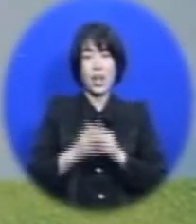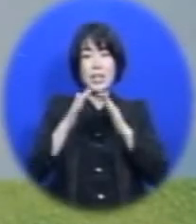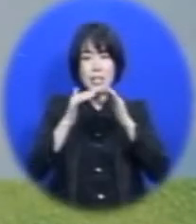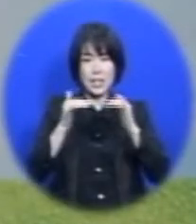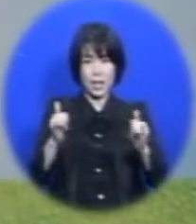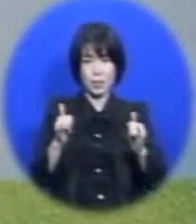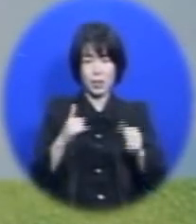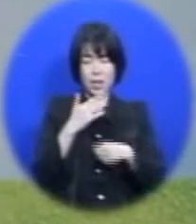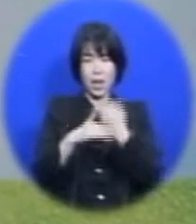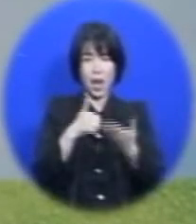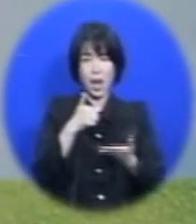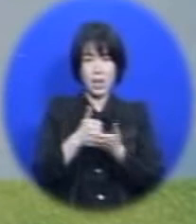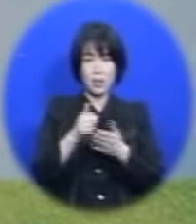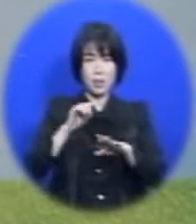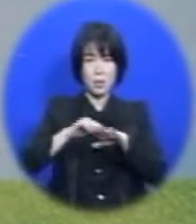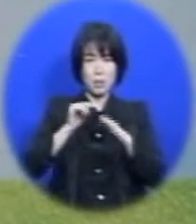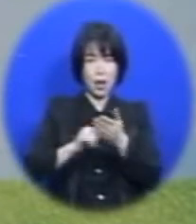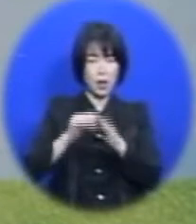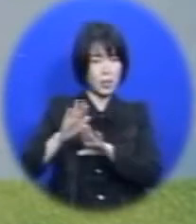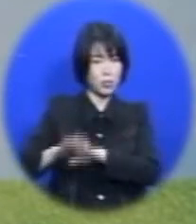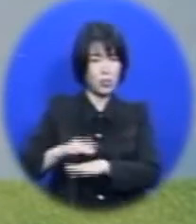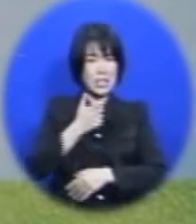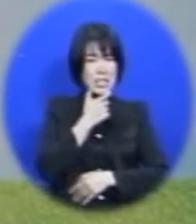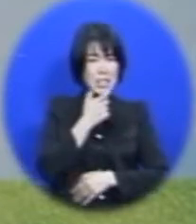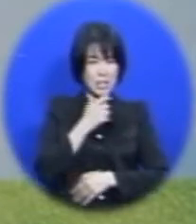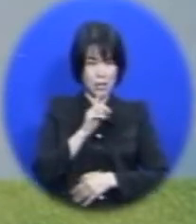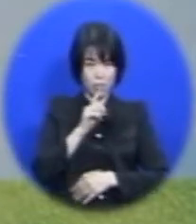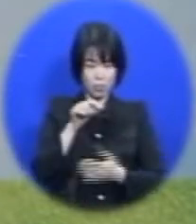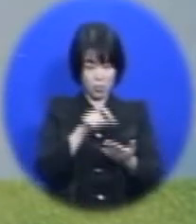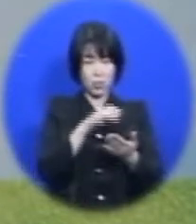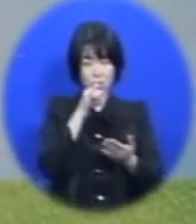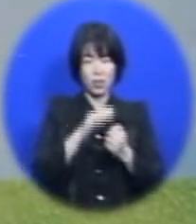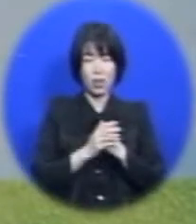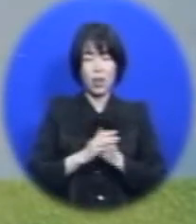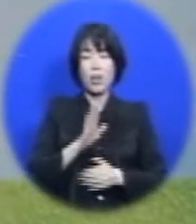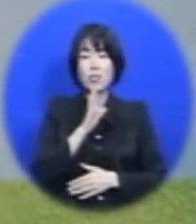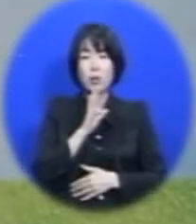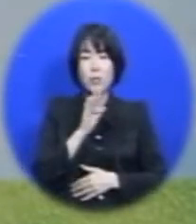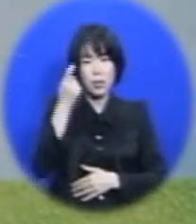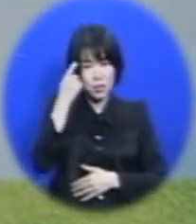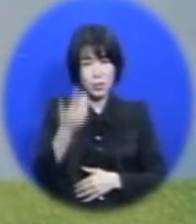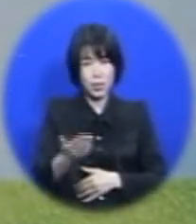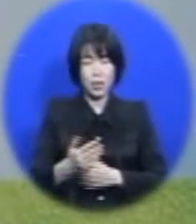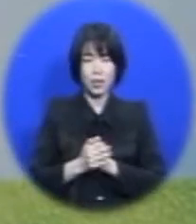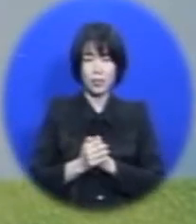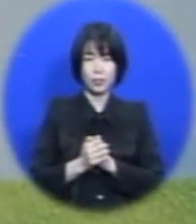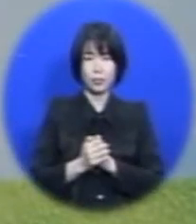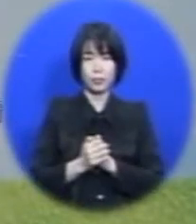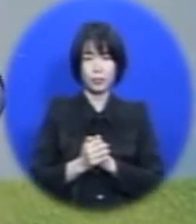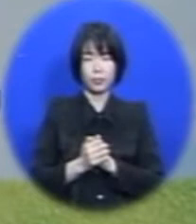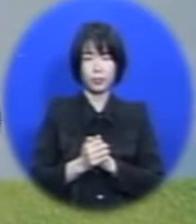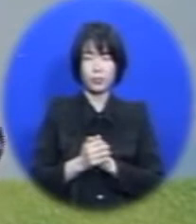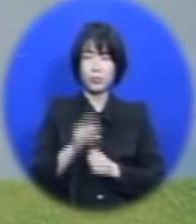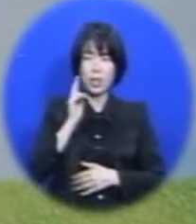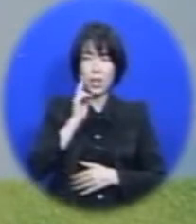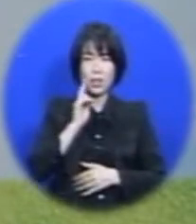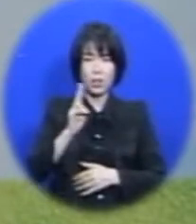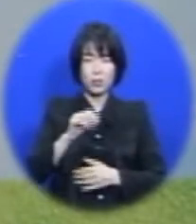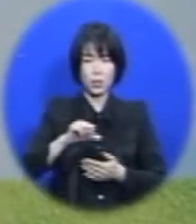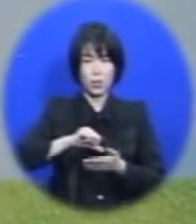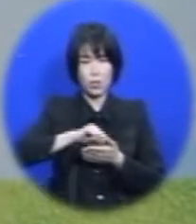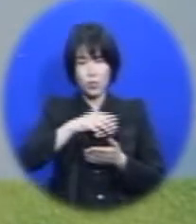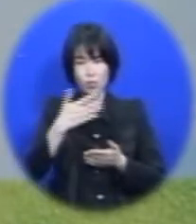사람들은 하나님을 마음에 두기를 싫어한다는 거예요. 정말 그렇습니까? 아주 유명한